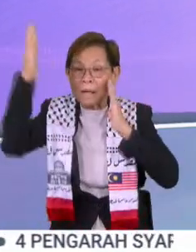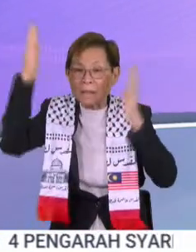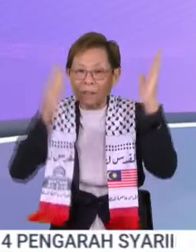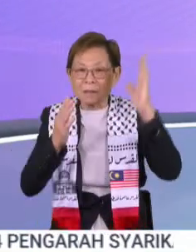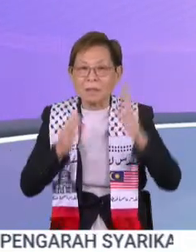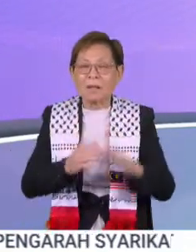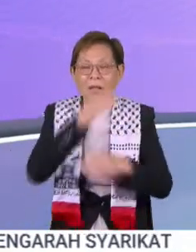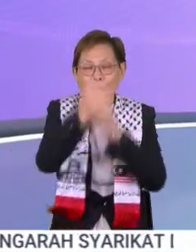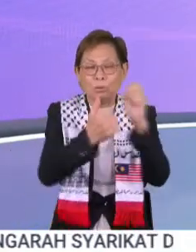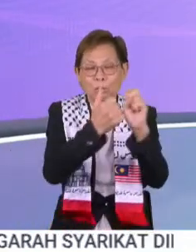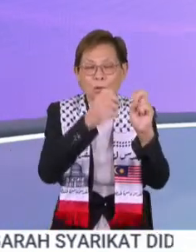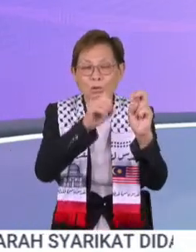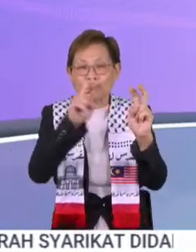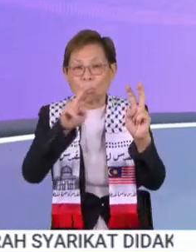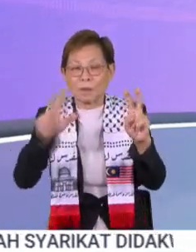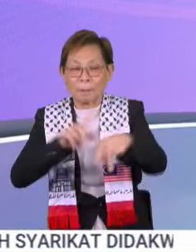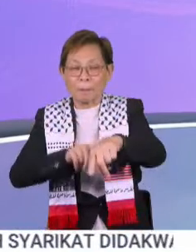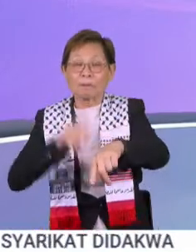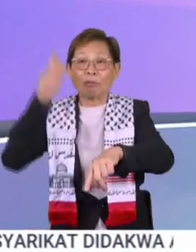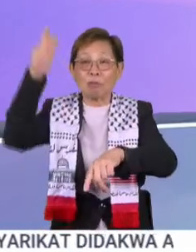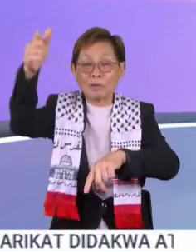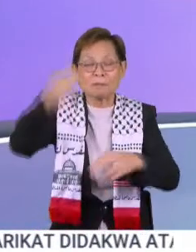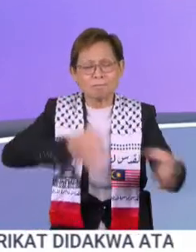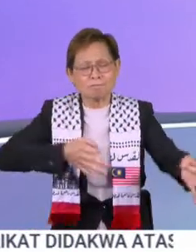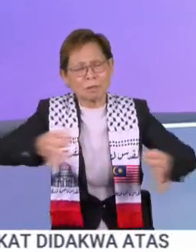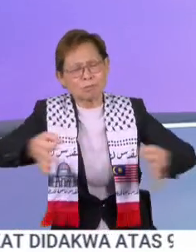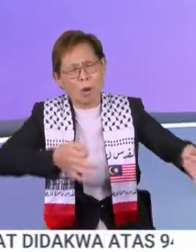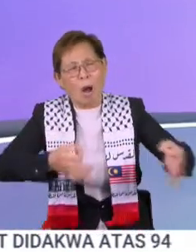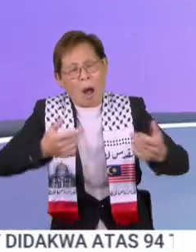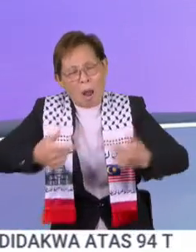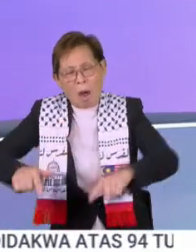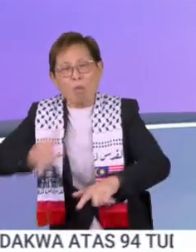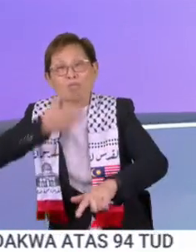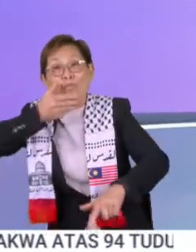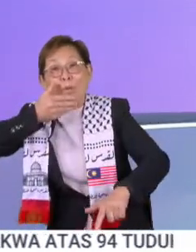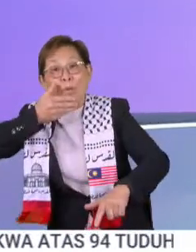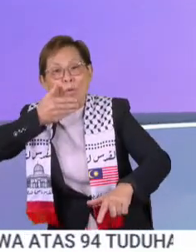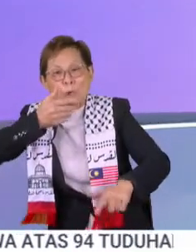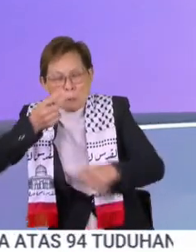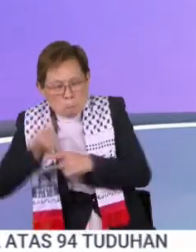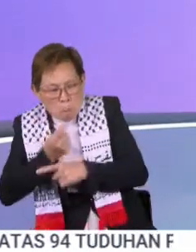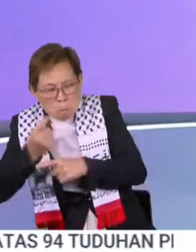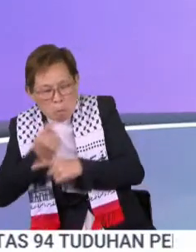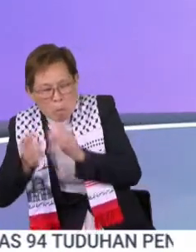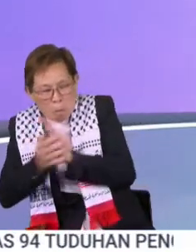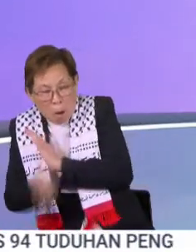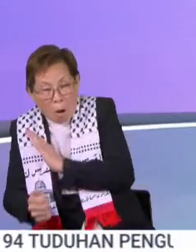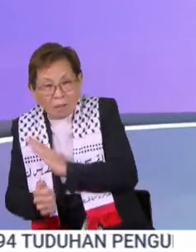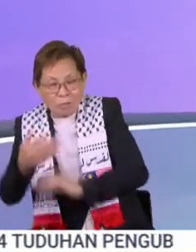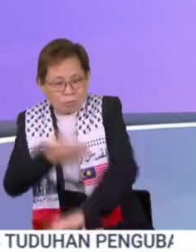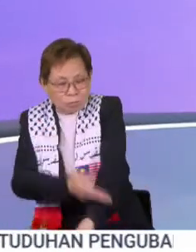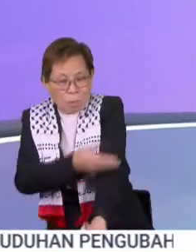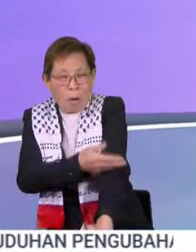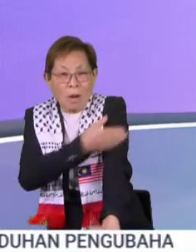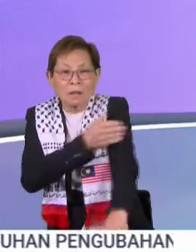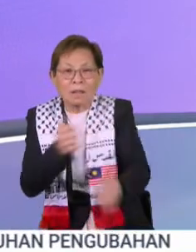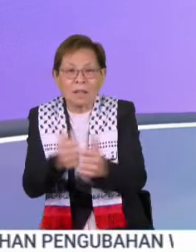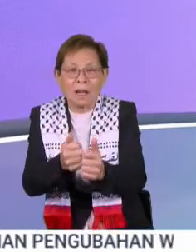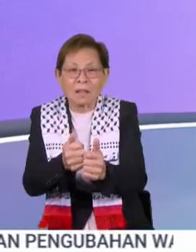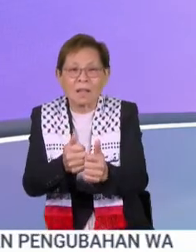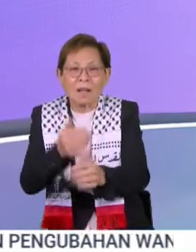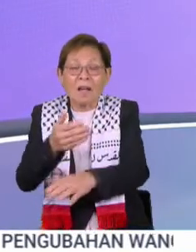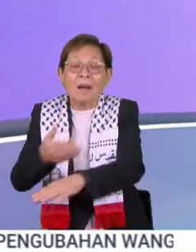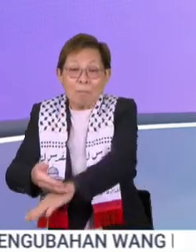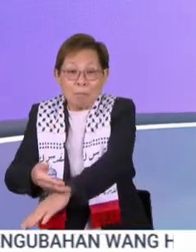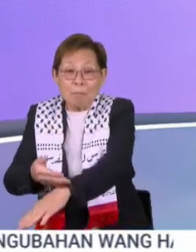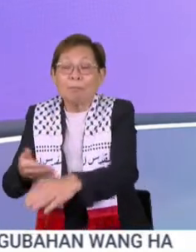MIMI 2023 pada masa akan datang. Jelasnya ia memberi ruang golongan belia mengasah kemahiran dan melengkapkan diri dengan perkembangan